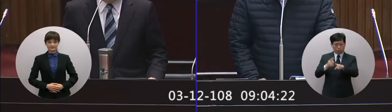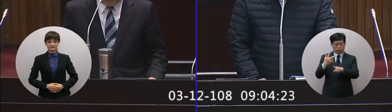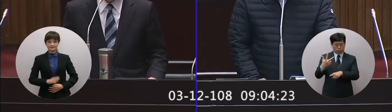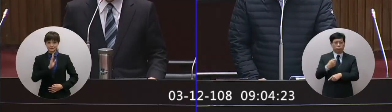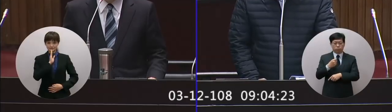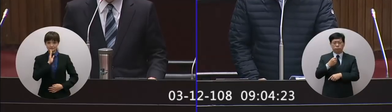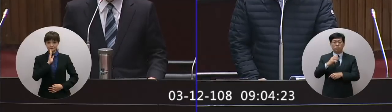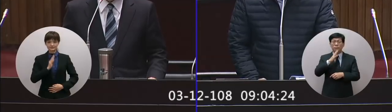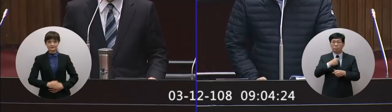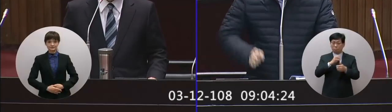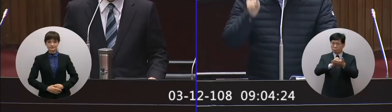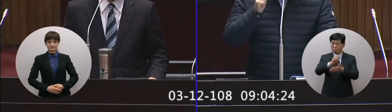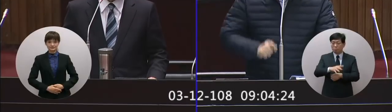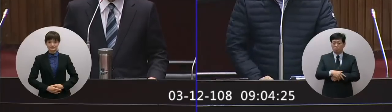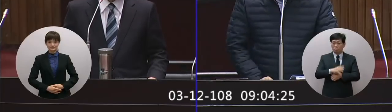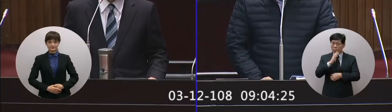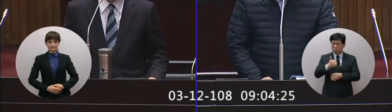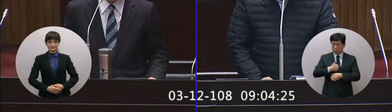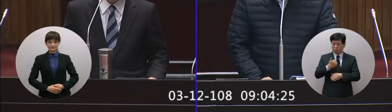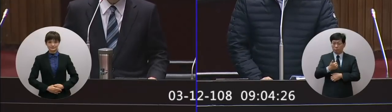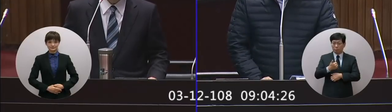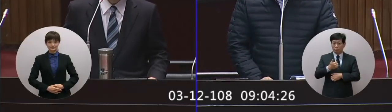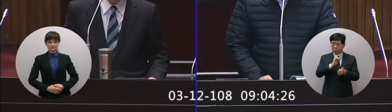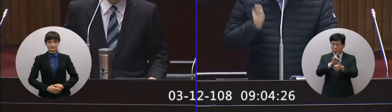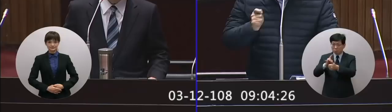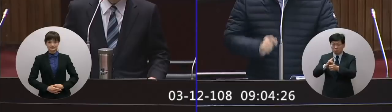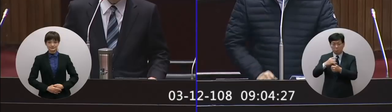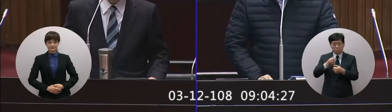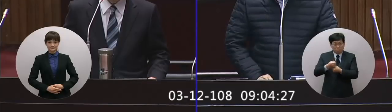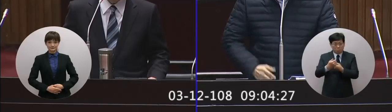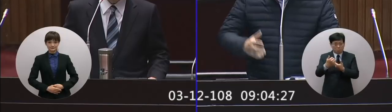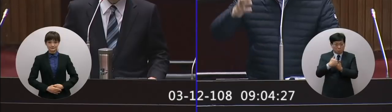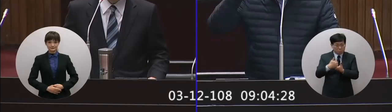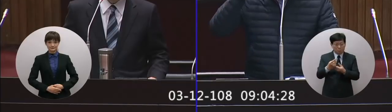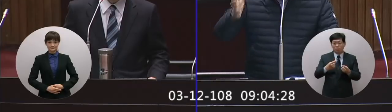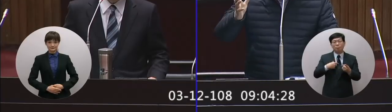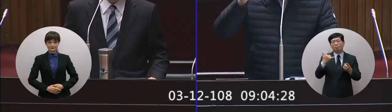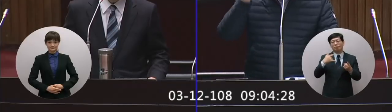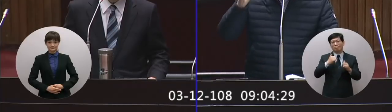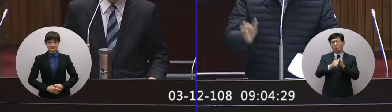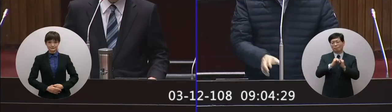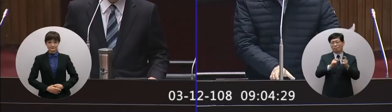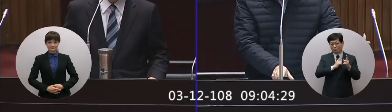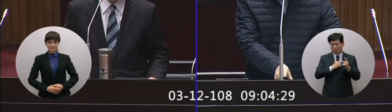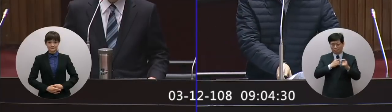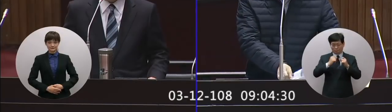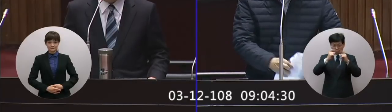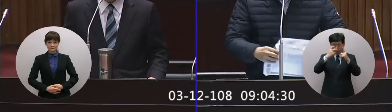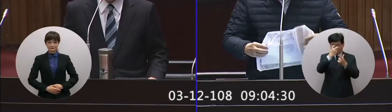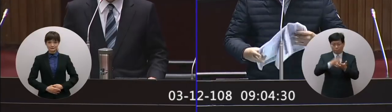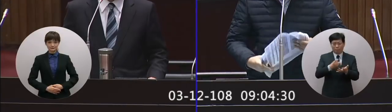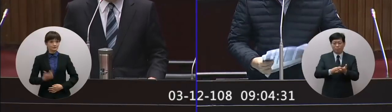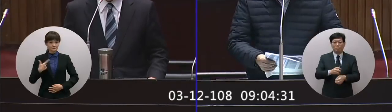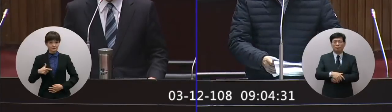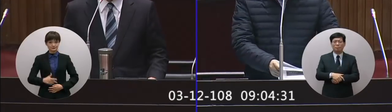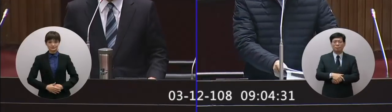是院长，我给你报告，是不是配选票拉高支持度，我们就让全民睁大眼睛来看。接